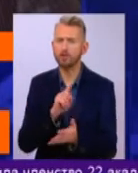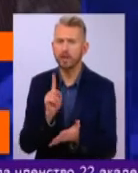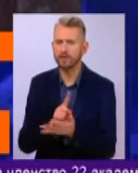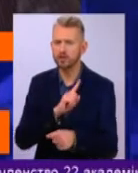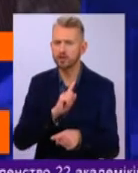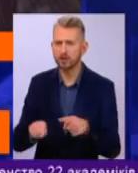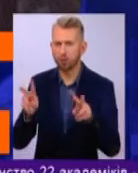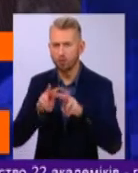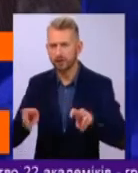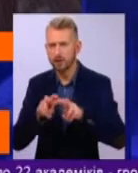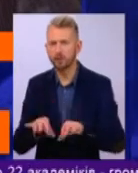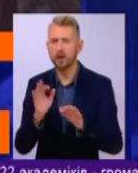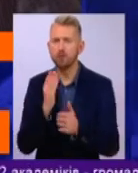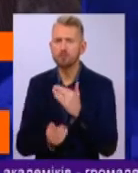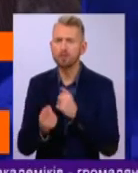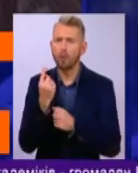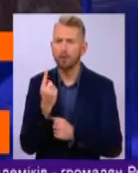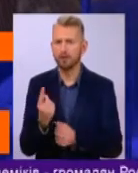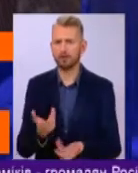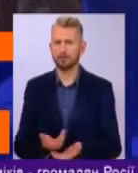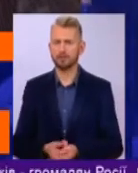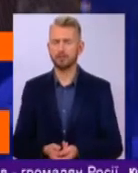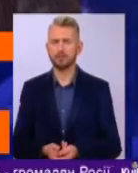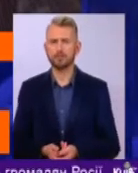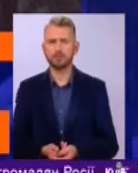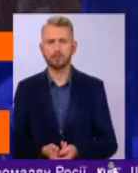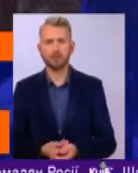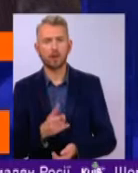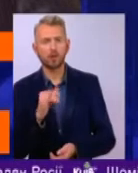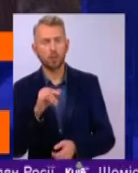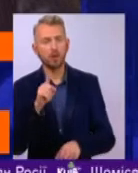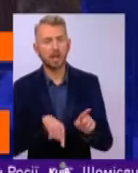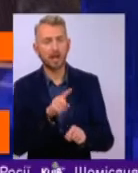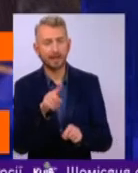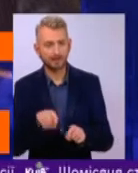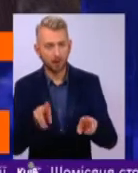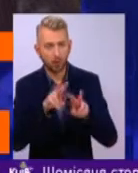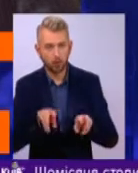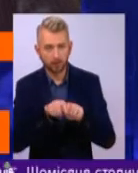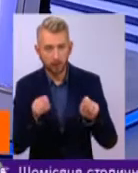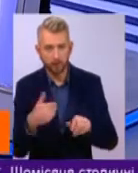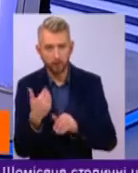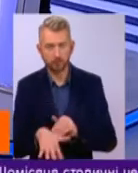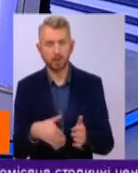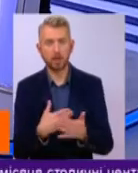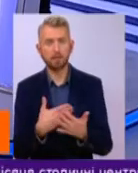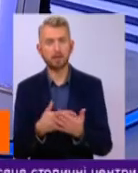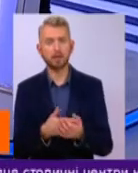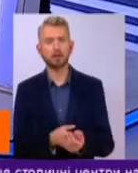швидко розслідувати хоча б один із них? Ну, деякі з них розслідувані. Наприклад,